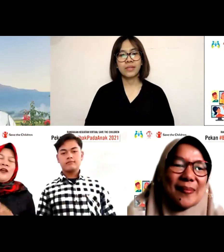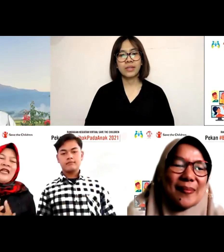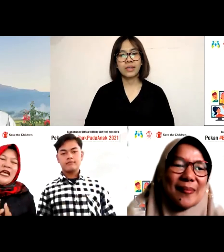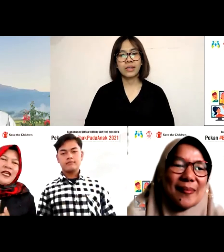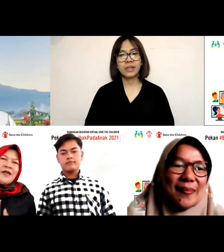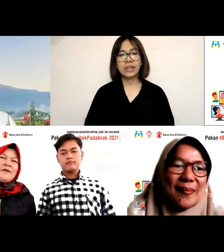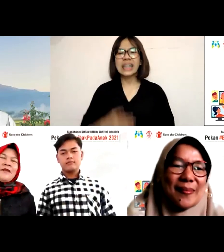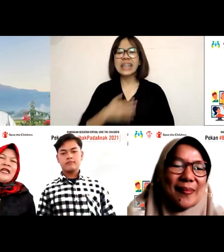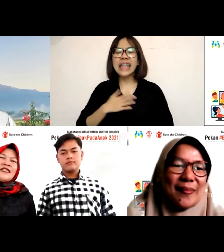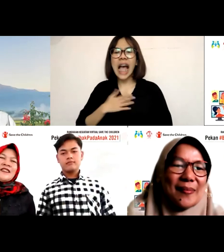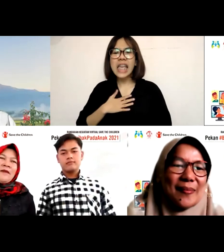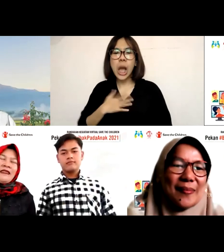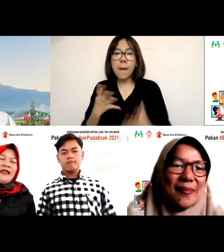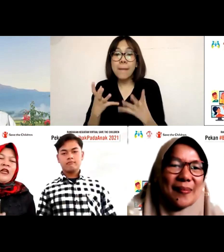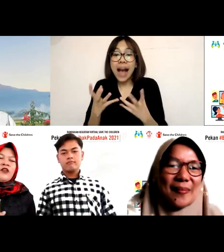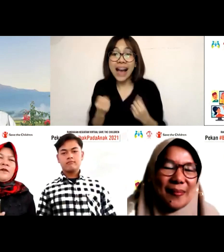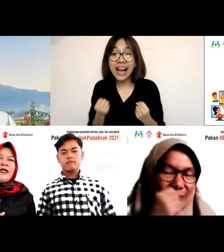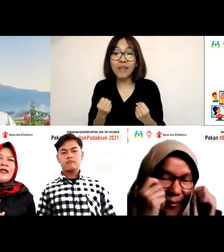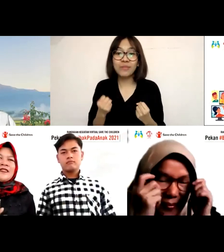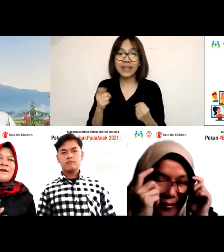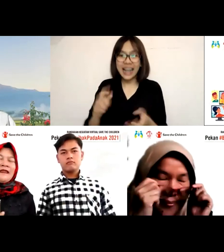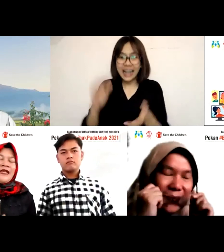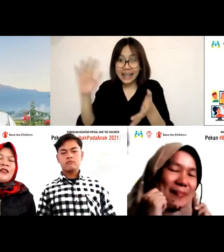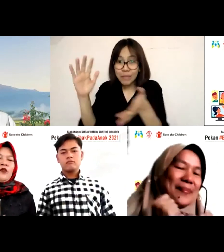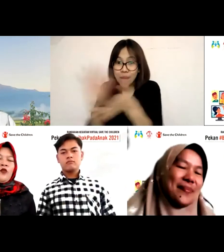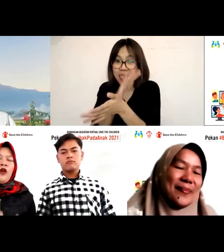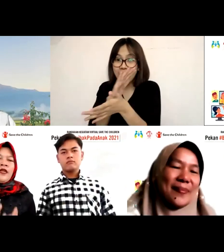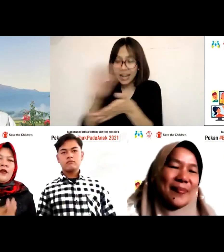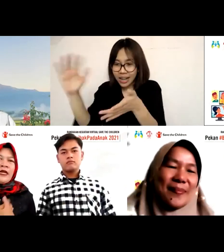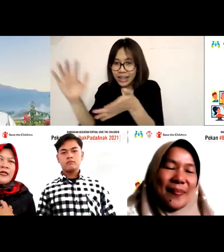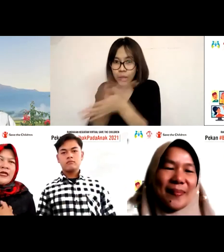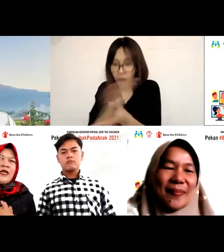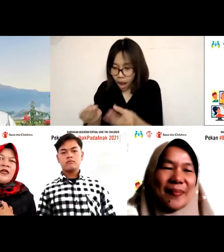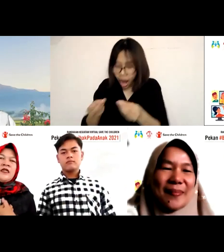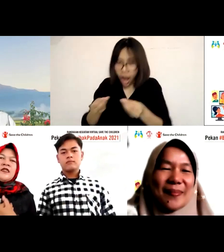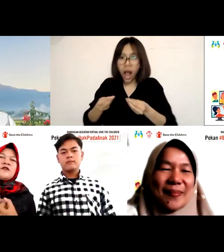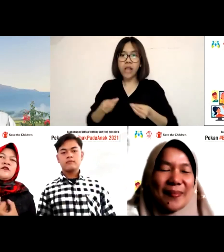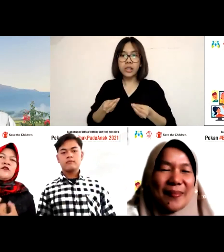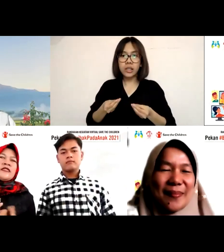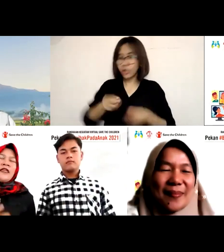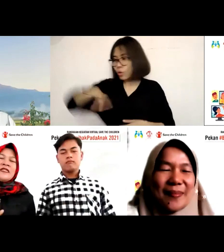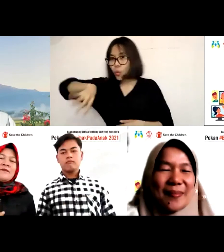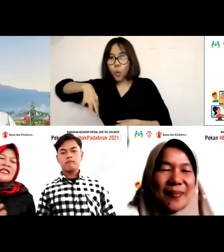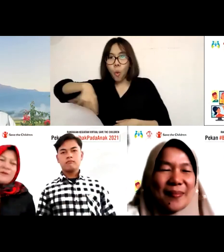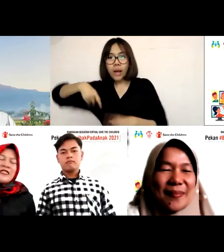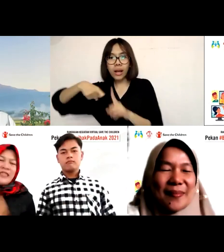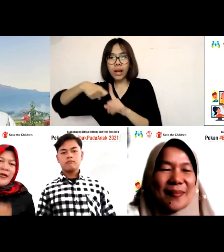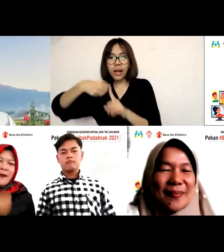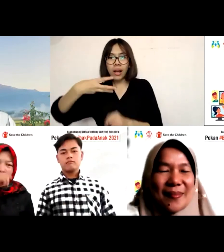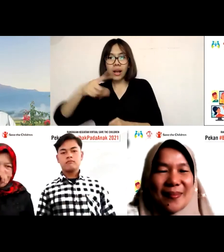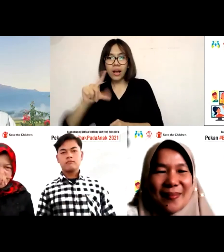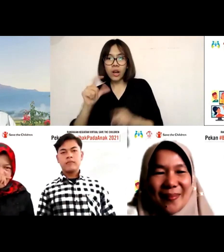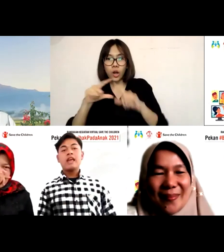Saya juga berharap diberikan kesempatan. Kalau diberikan kesempatan, didukung oleh keluarga, juga saya pasti